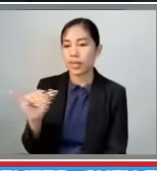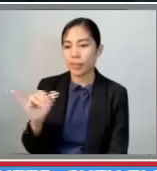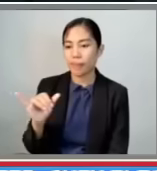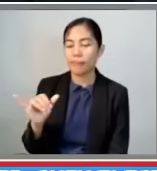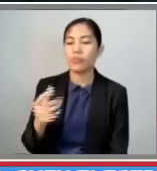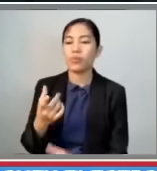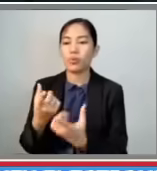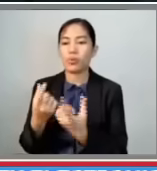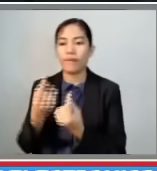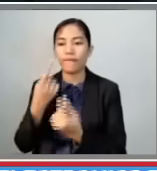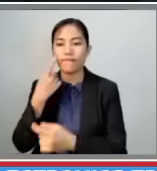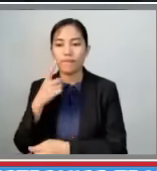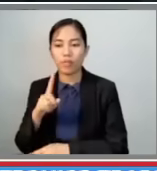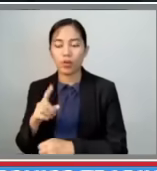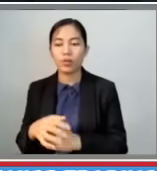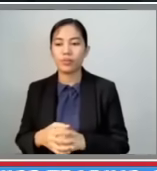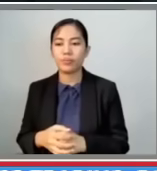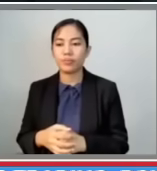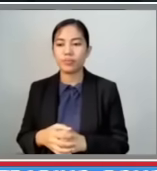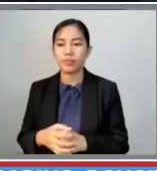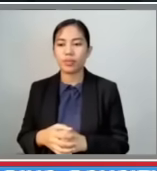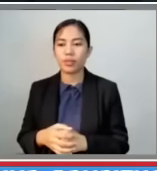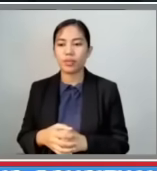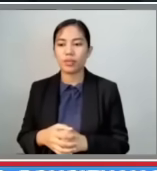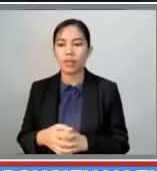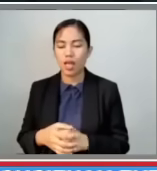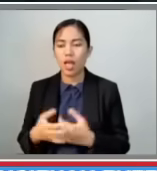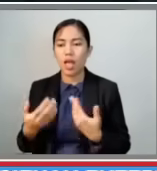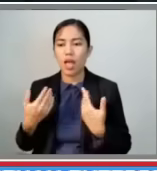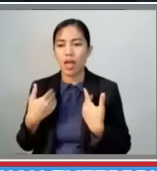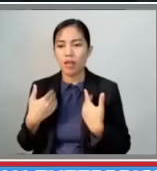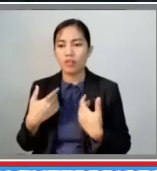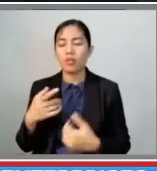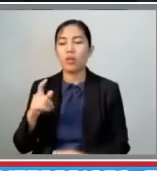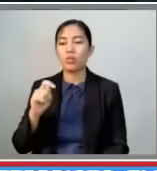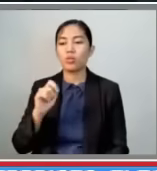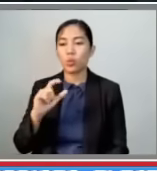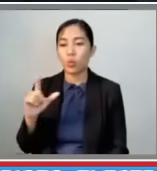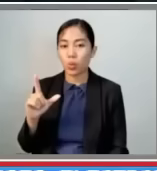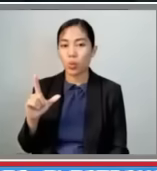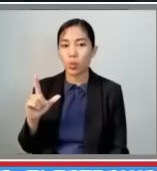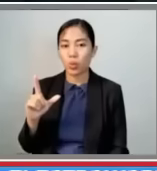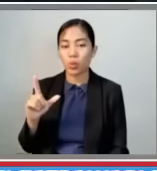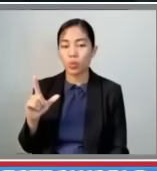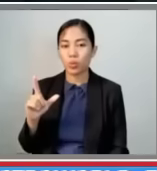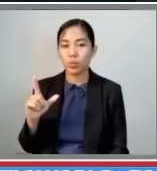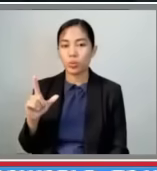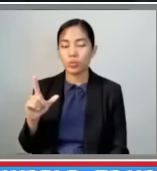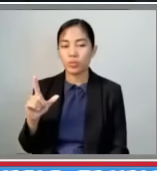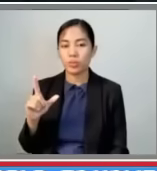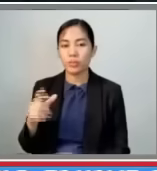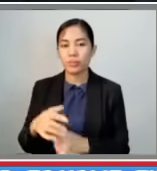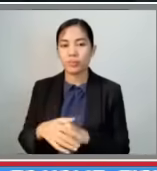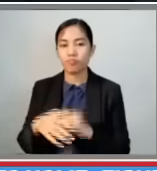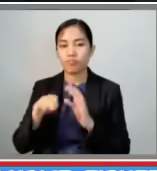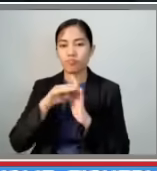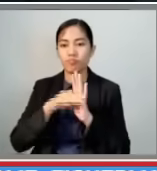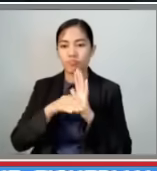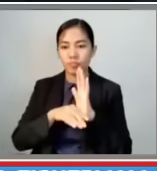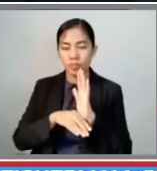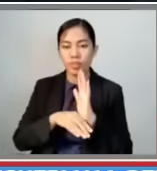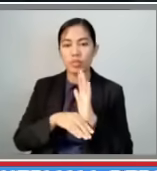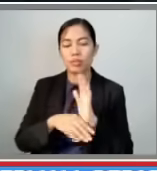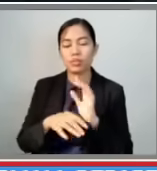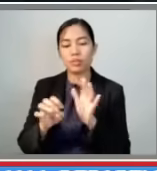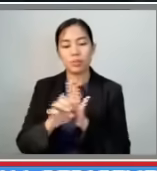sa... Actually, may identified toll plazas na po tayo. No? So, yung... paano pumasok ngayon yung mga sasakyan kung